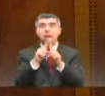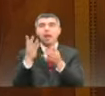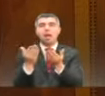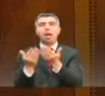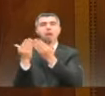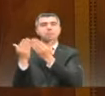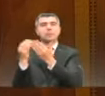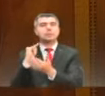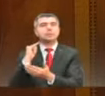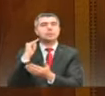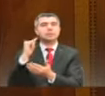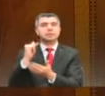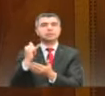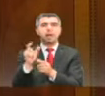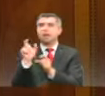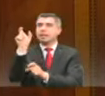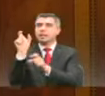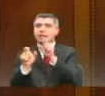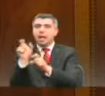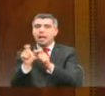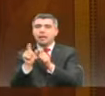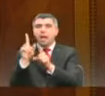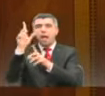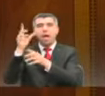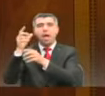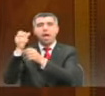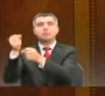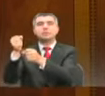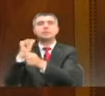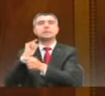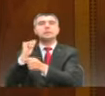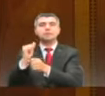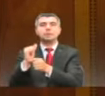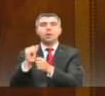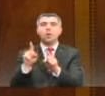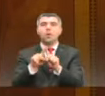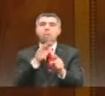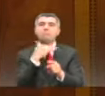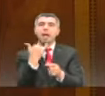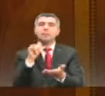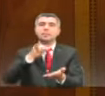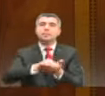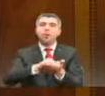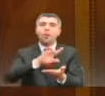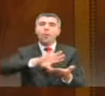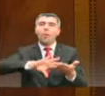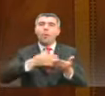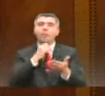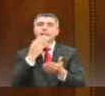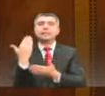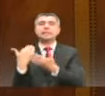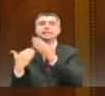بالدعاء إلى العلي القدير بأن يتغمد الله برحمته الواسعة كل شهداء الوطن ممن وهبوا